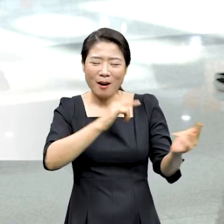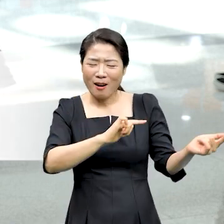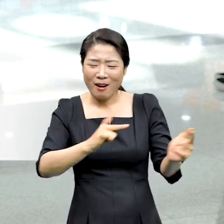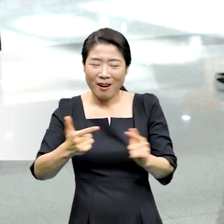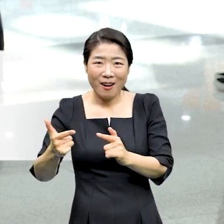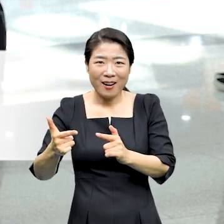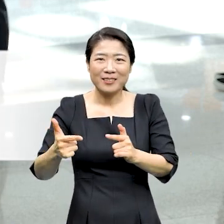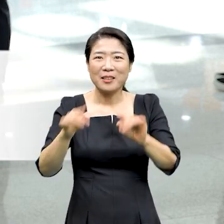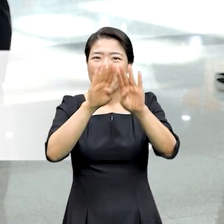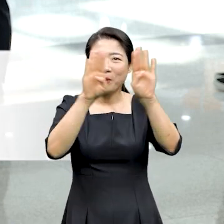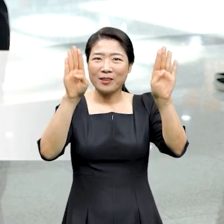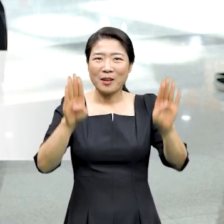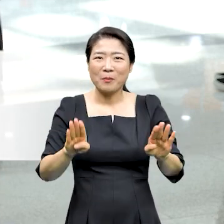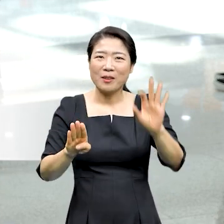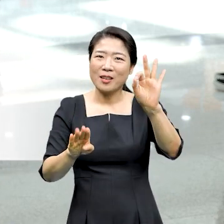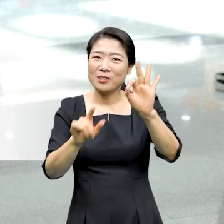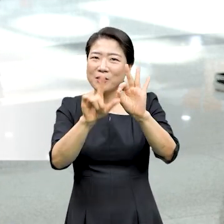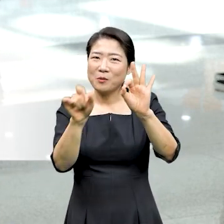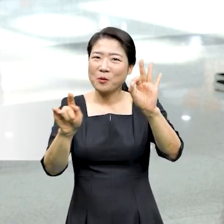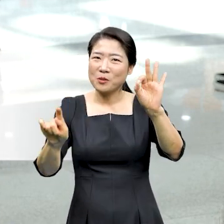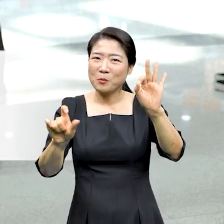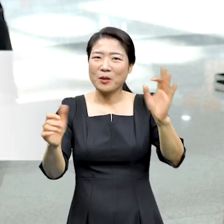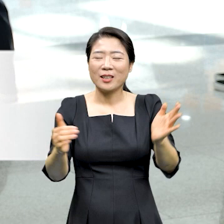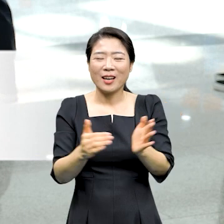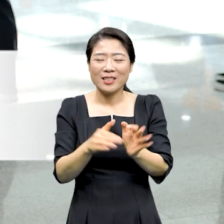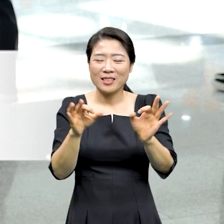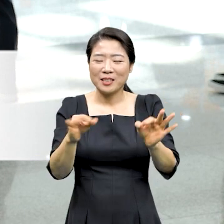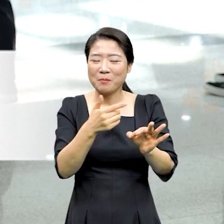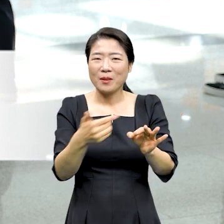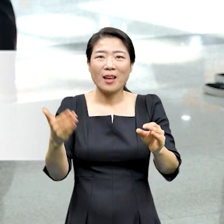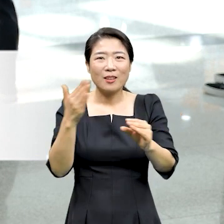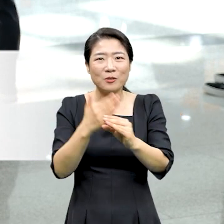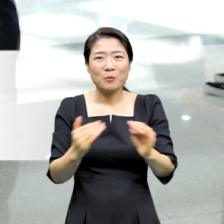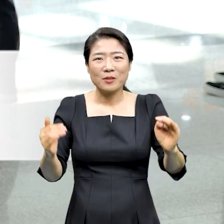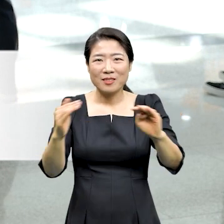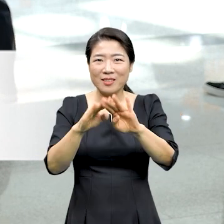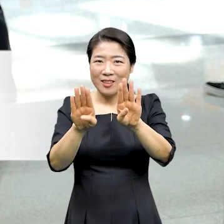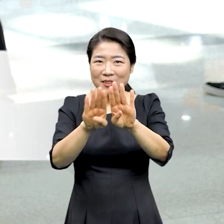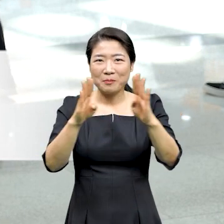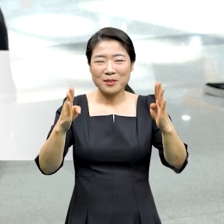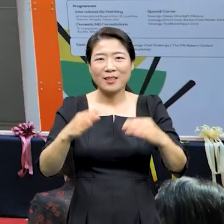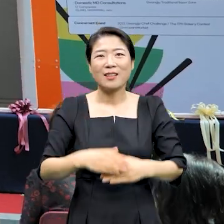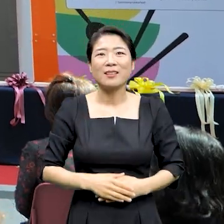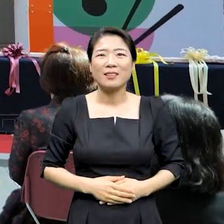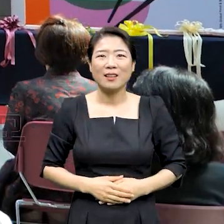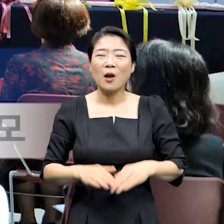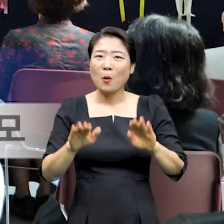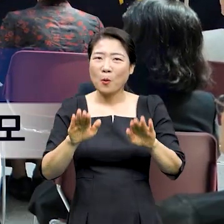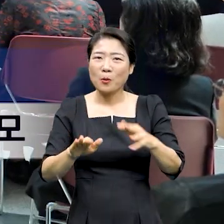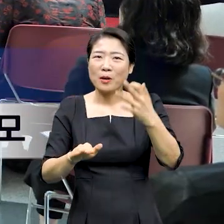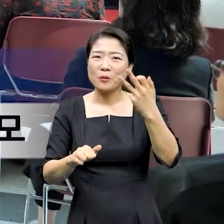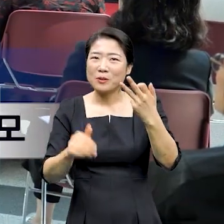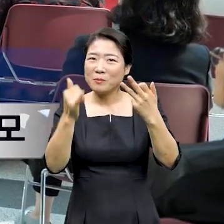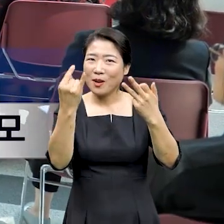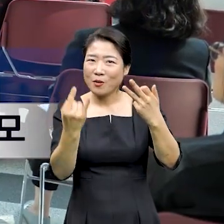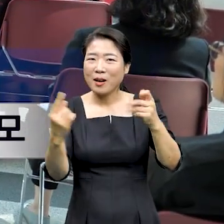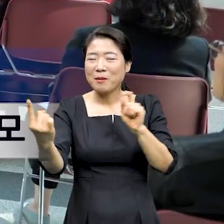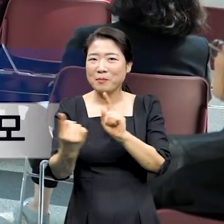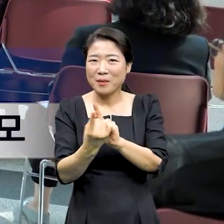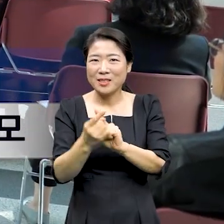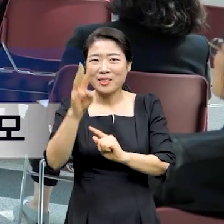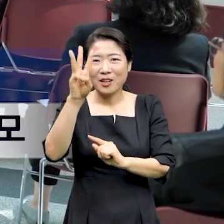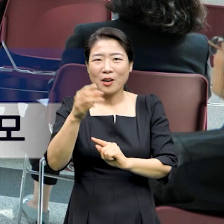박람회인 광주식품대전을 오는 15일까지 김대중 컨벤션센터에서 개최합니다. 올해로 18회째를